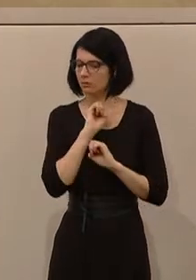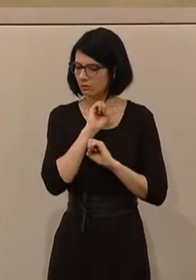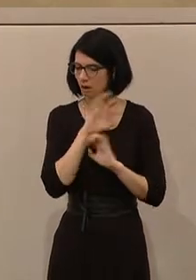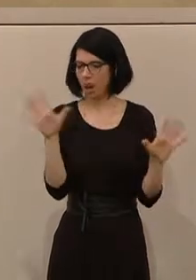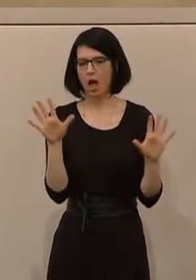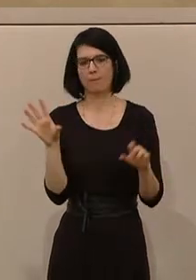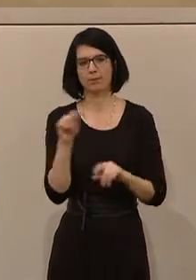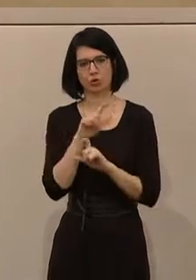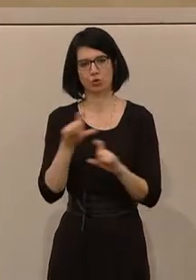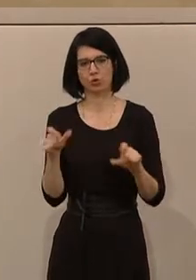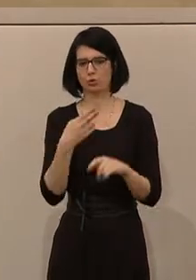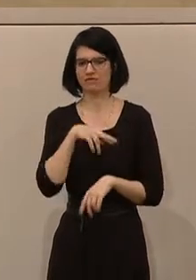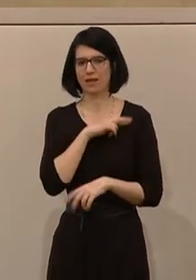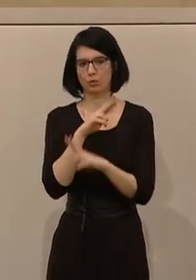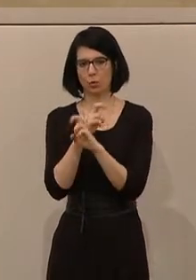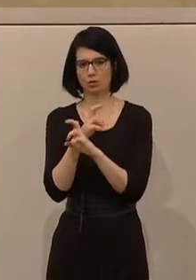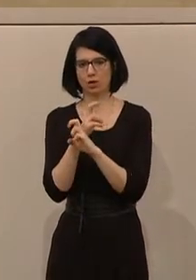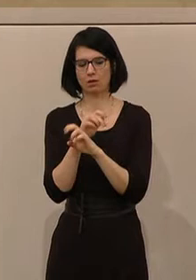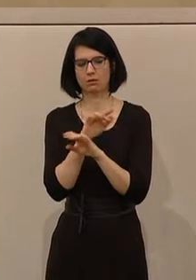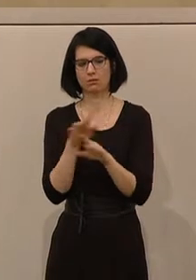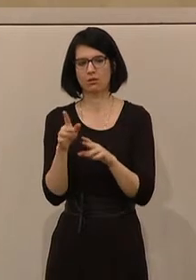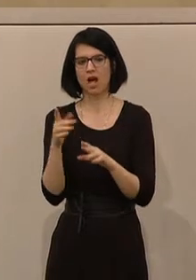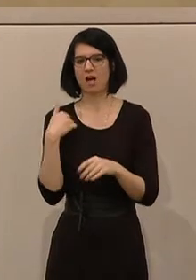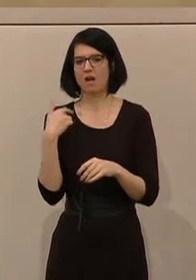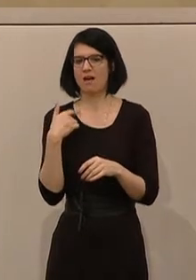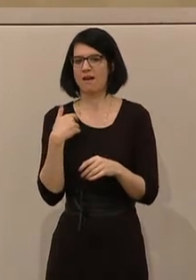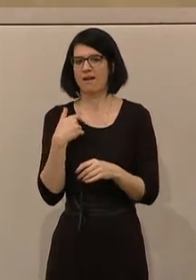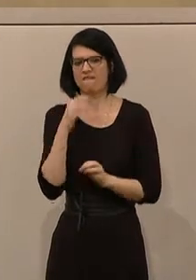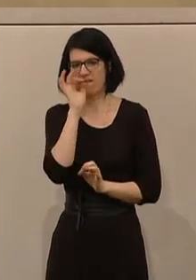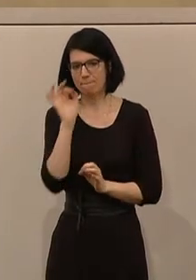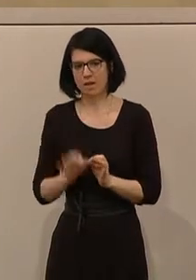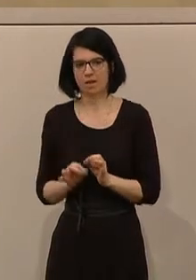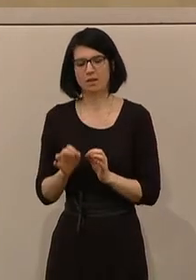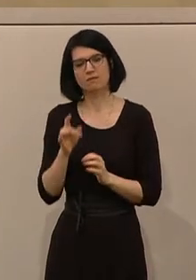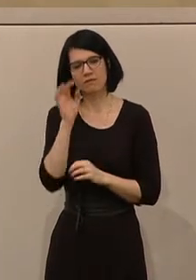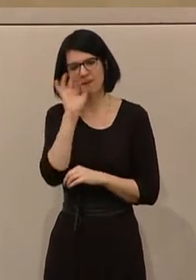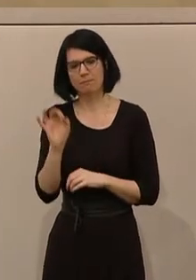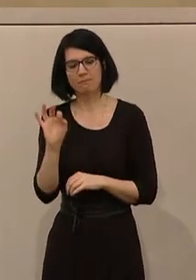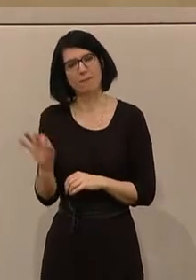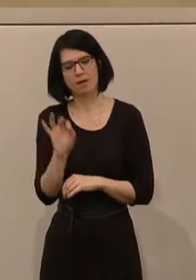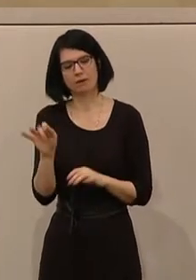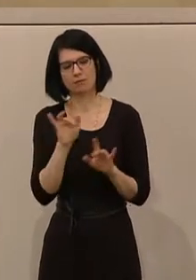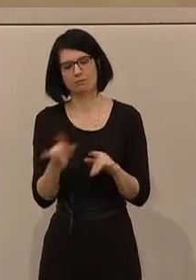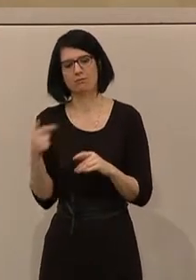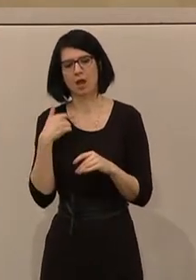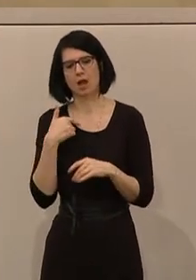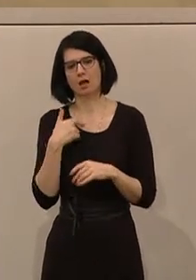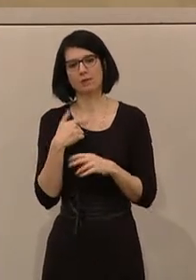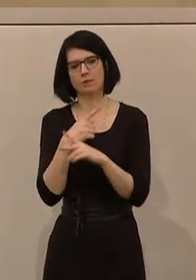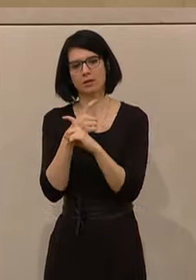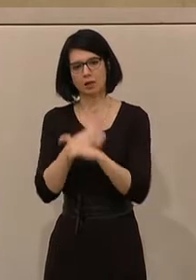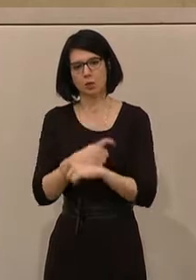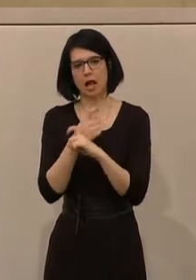zur Mitschuld und Verantwortung Österreichs an den Verbrechen der Zeit des Nationalsozialismus bekannt. Ich habe das